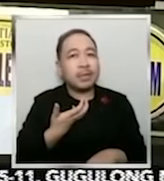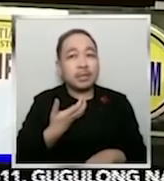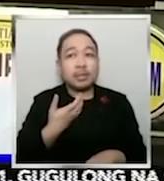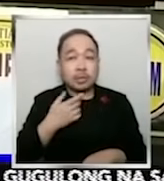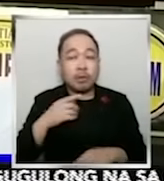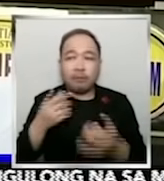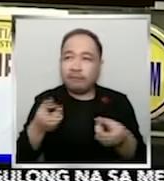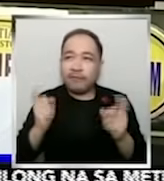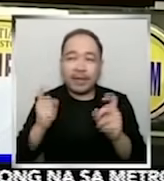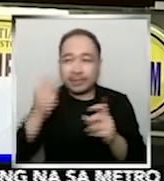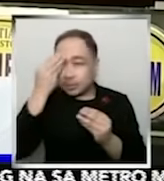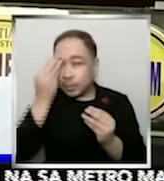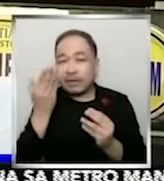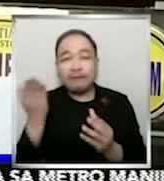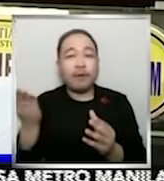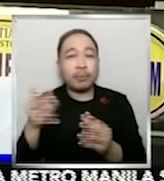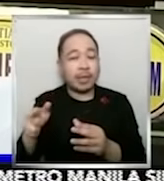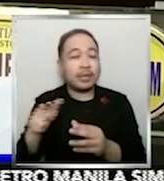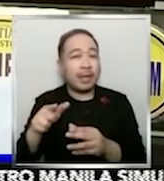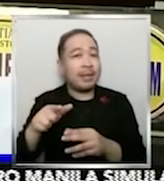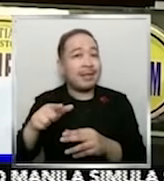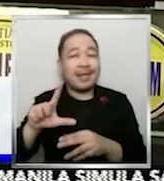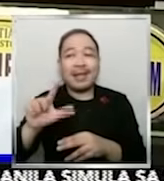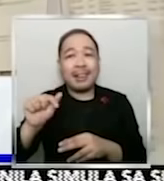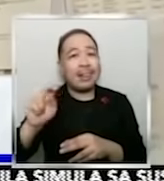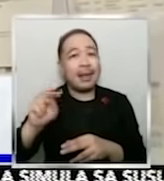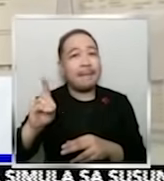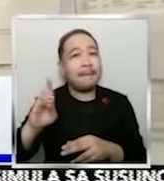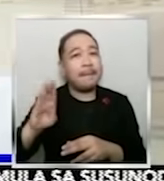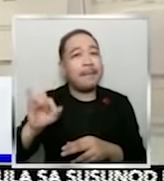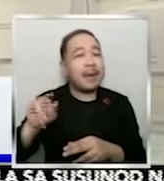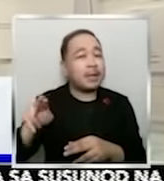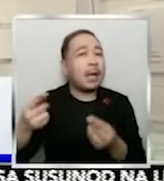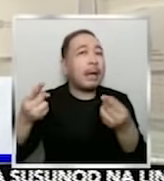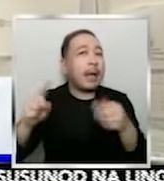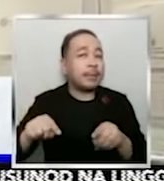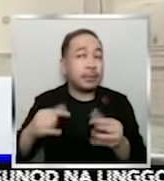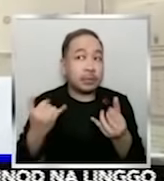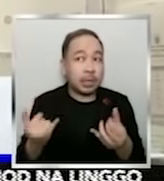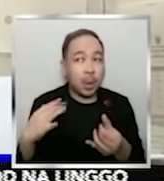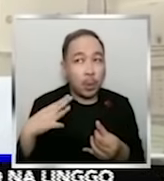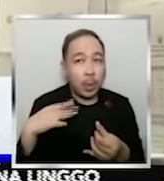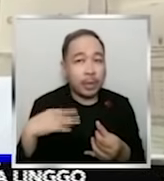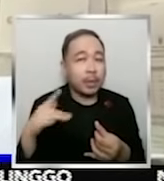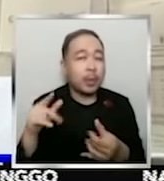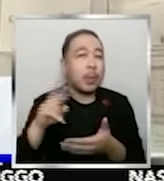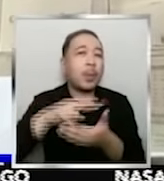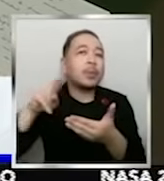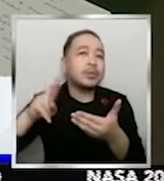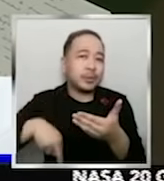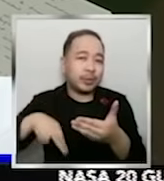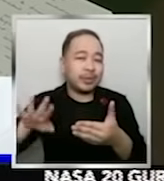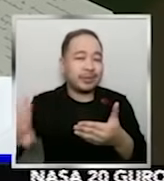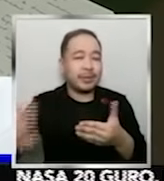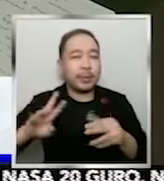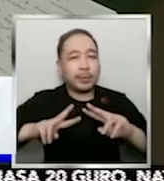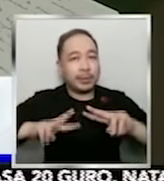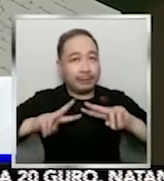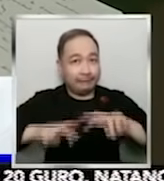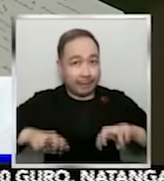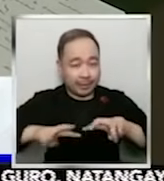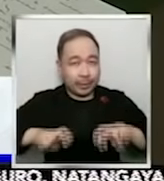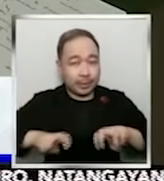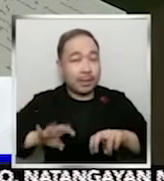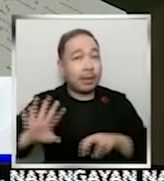branch ng land bank ang insidente at hanggang ngayon hinihintay pa ang pinal na resulta ng investigasyon. Ang perang nasa